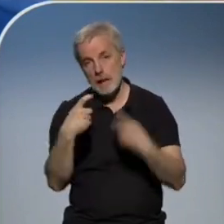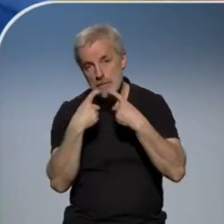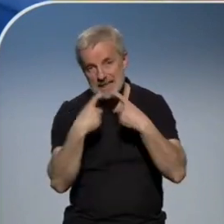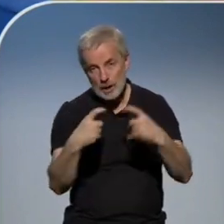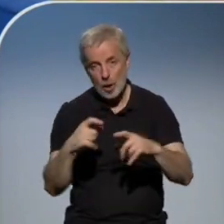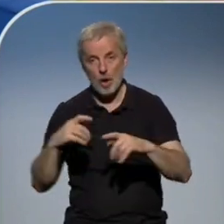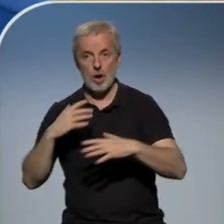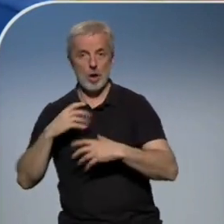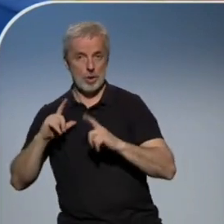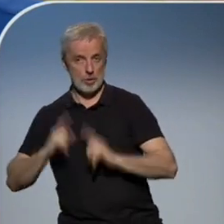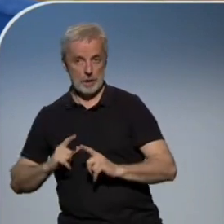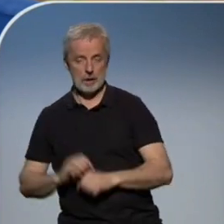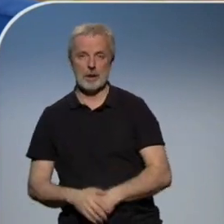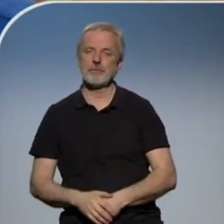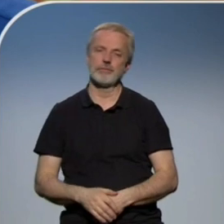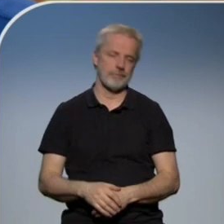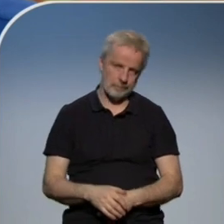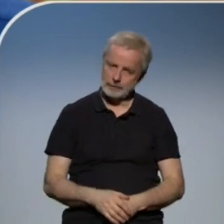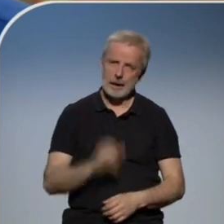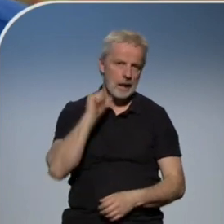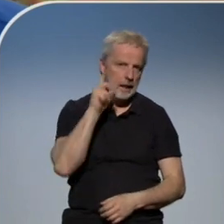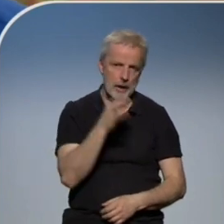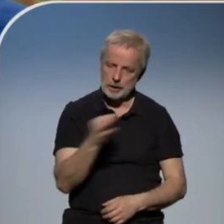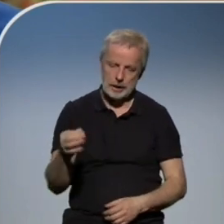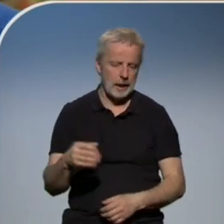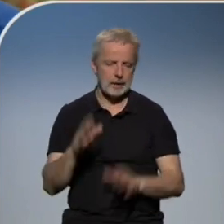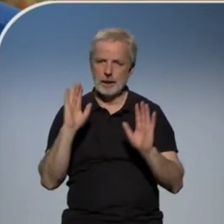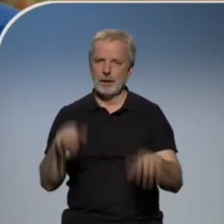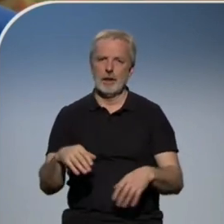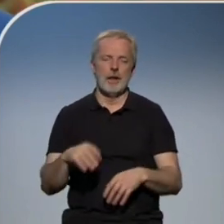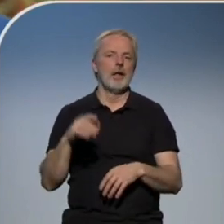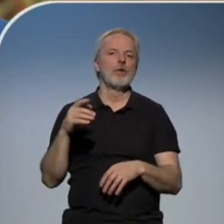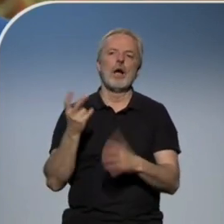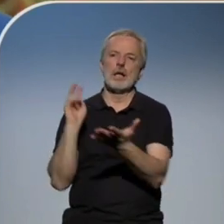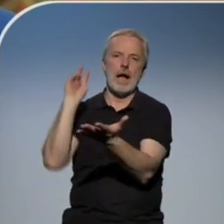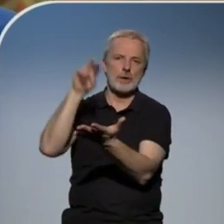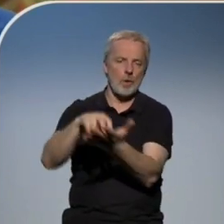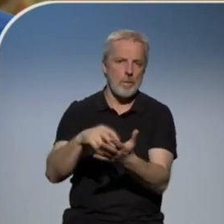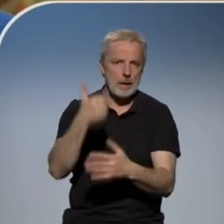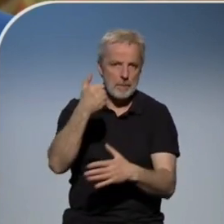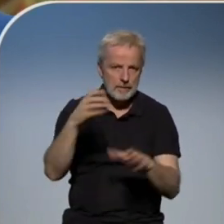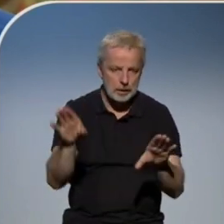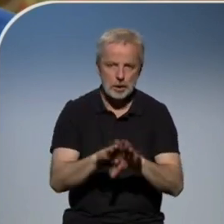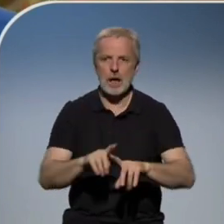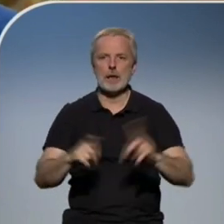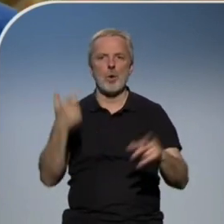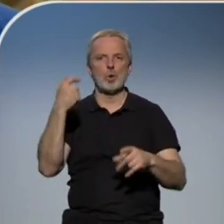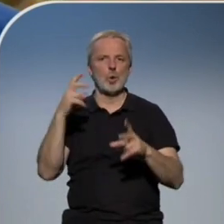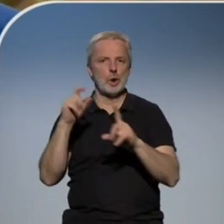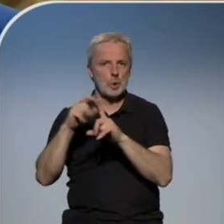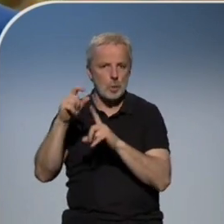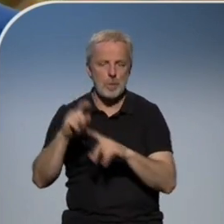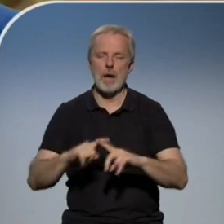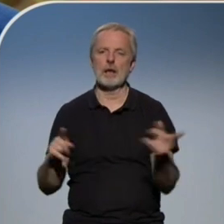se divačka. To je dnes a denně. První třída ve škole, přechod na druhý stupeň, jít do školky, vždycky